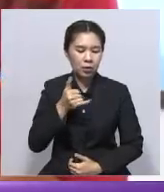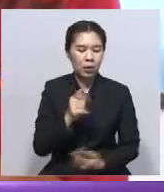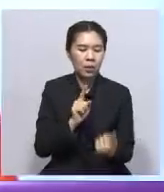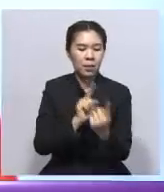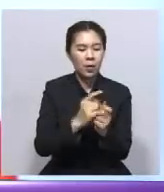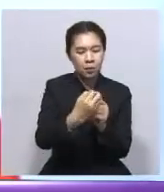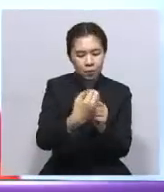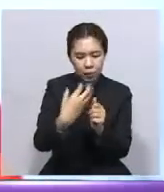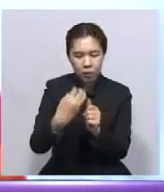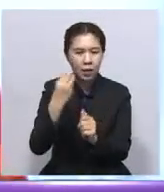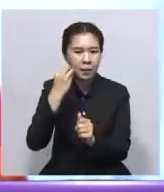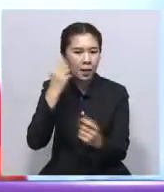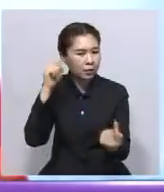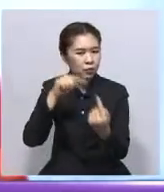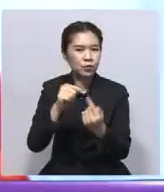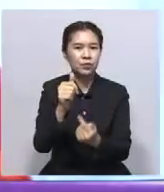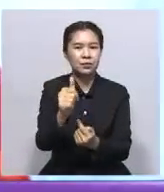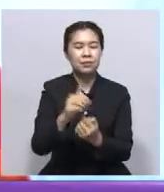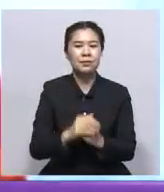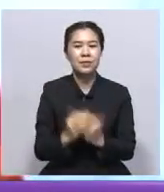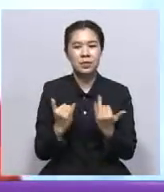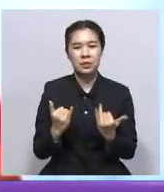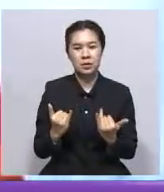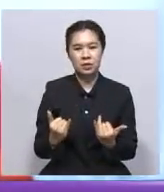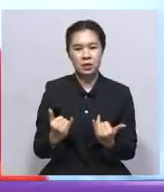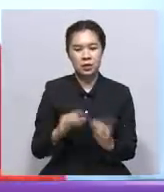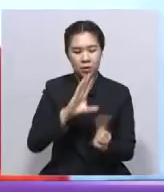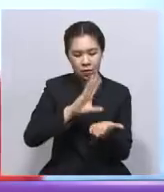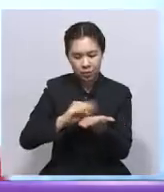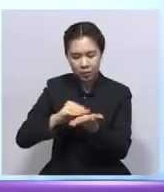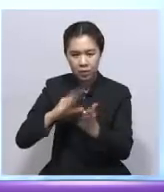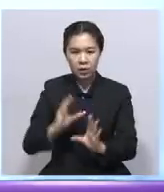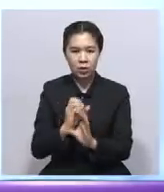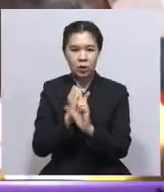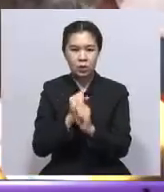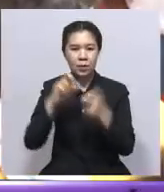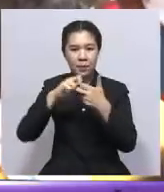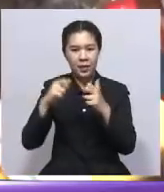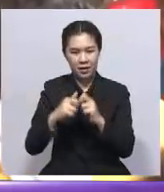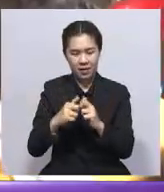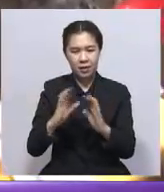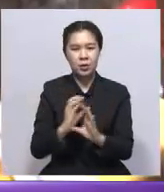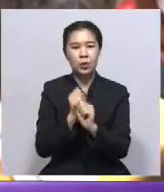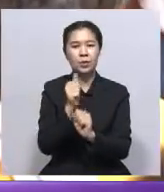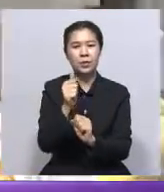ประชาชนถึงที่บ้านอย่างไรก็ตามในวันนี้จะต้องได้ข้อสรุปปัญหาของประชาชนในพื้นที่ค่ะ